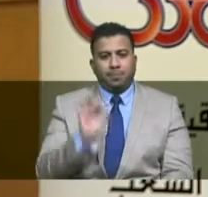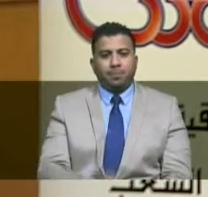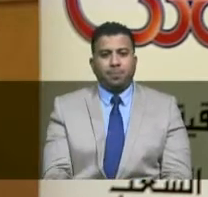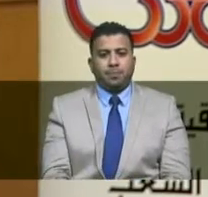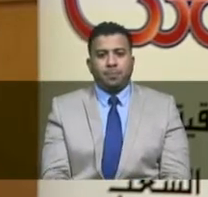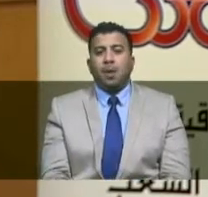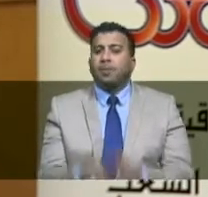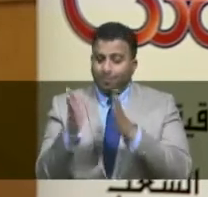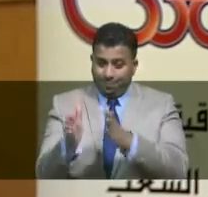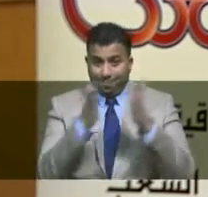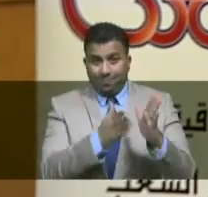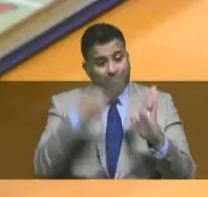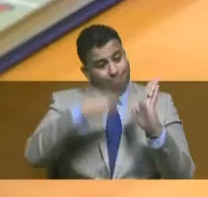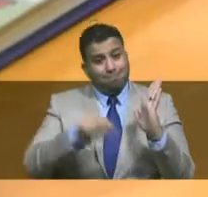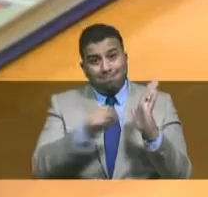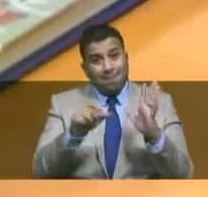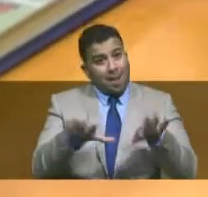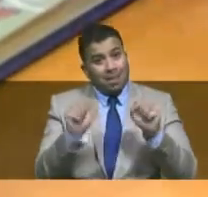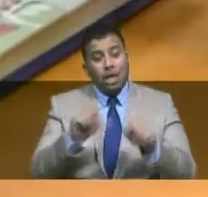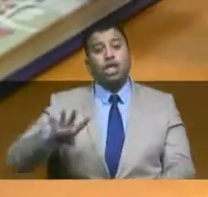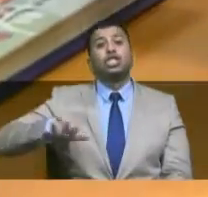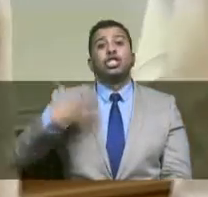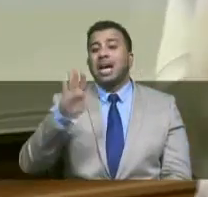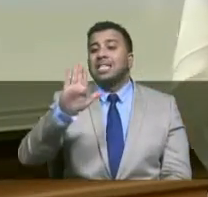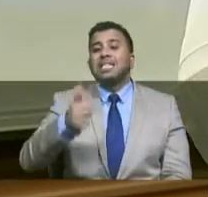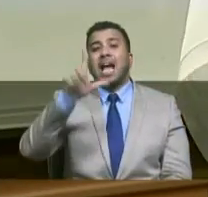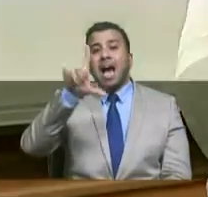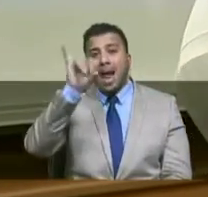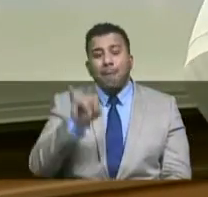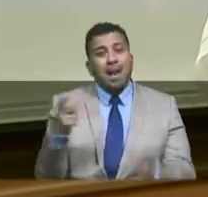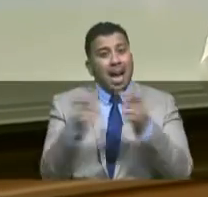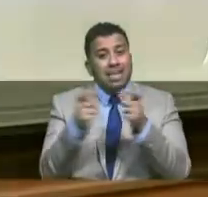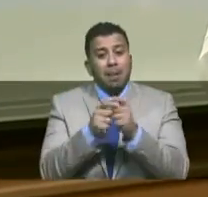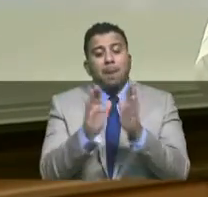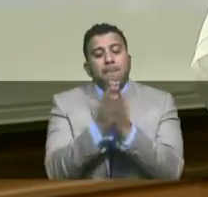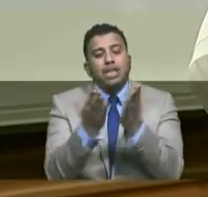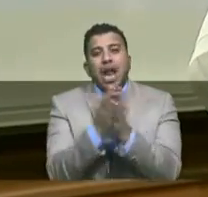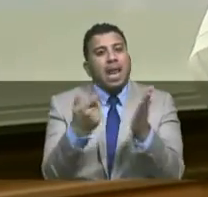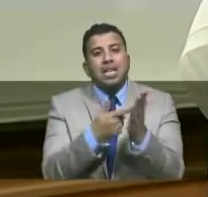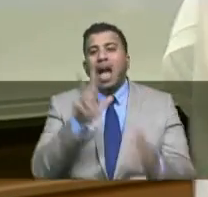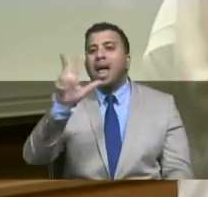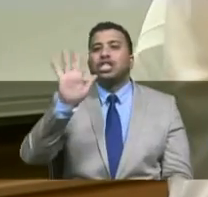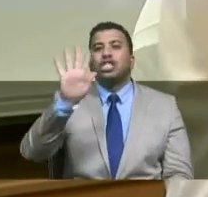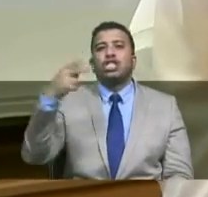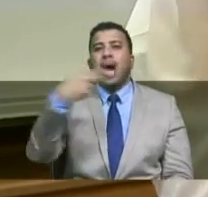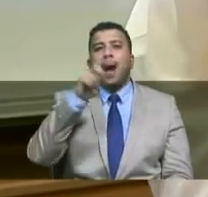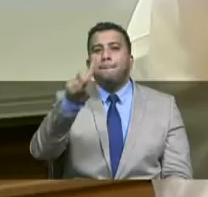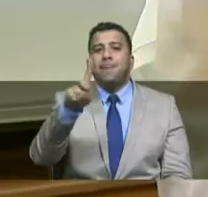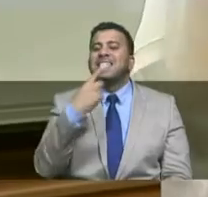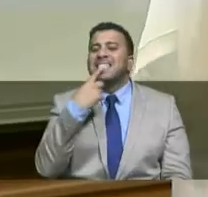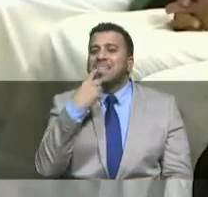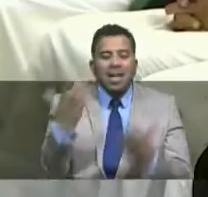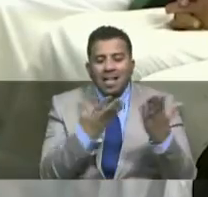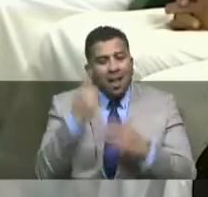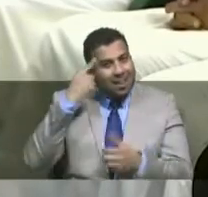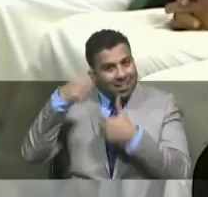الاتفاقية أطلق الشيخ سالم بن عبد الرحمن القاسمي مجلة الشعب تماشياً مع عام القراءة ولترسيخ المبادئ